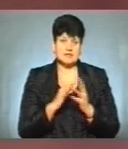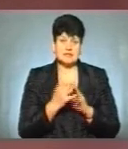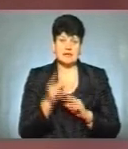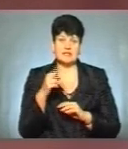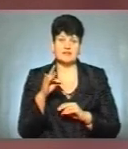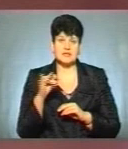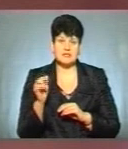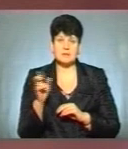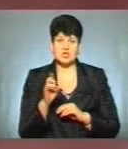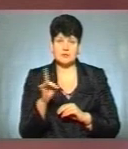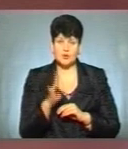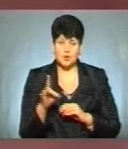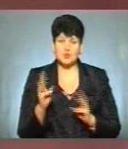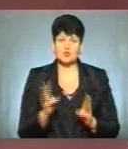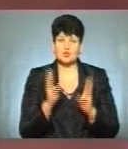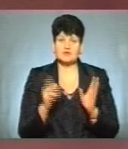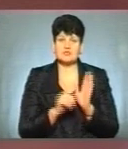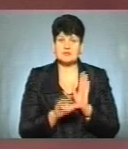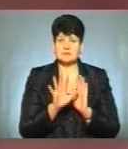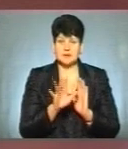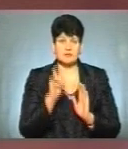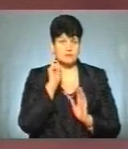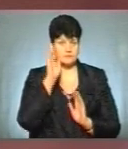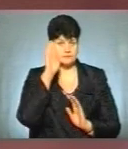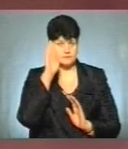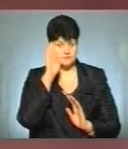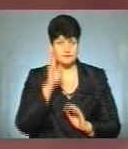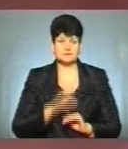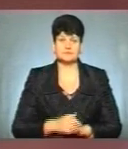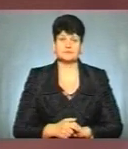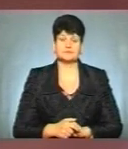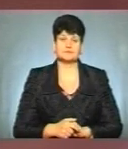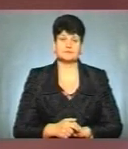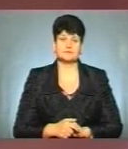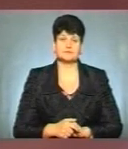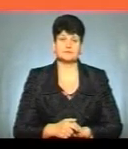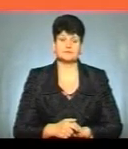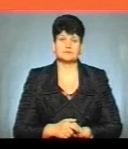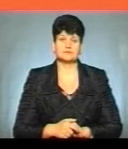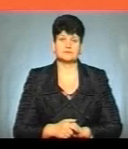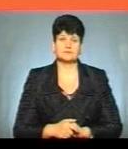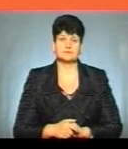Двірці Бережанського району згорів 65-річний чоловік, розповів Ярослав Скалецький.